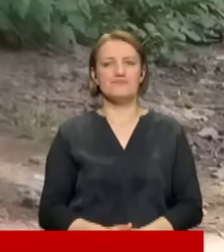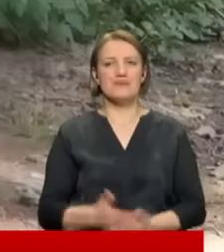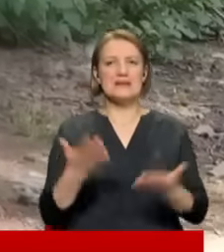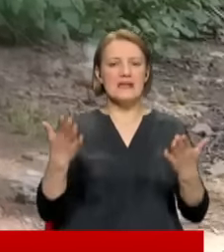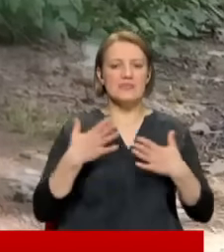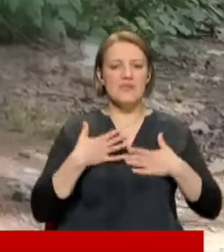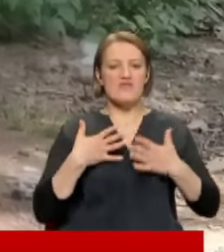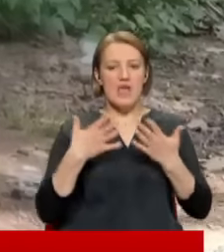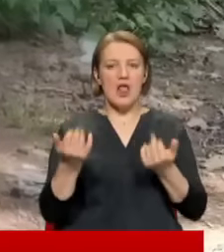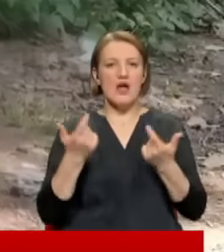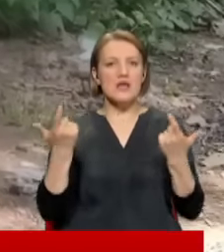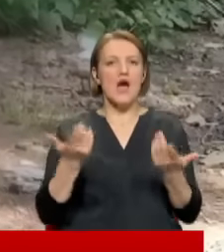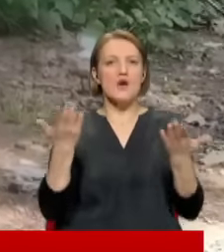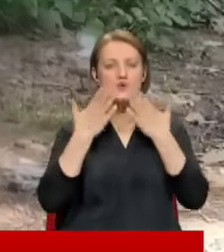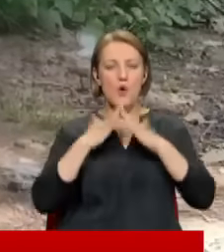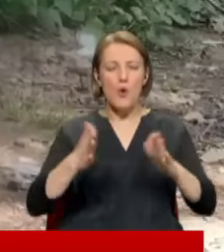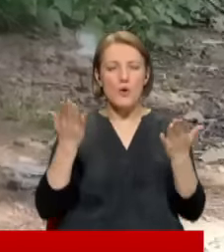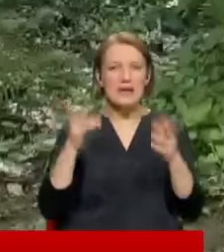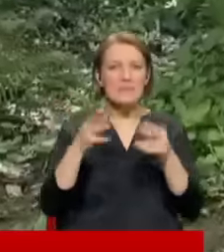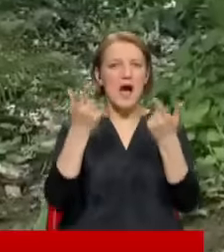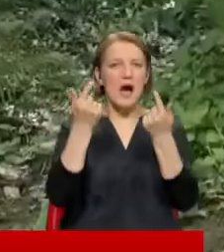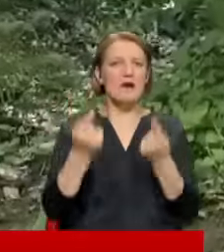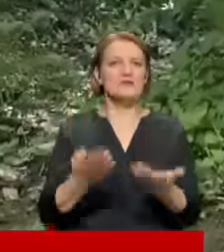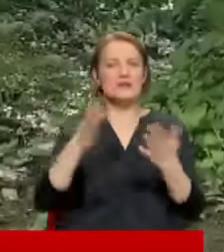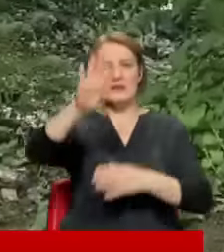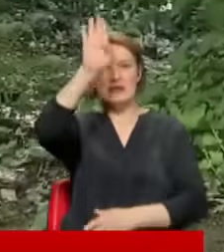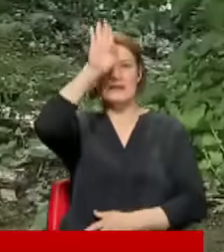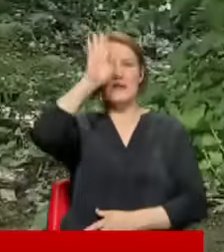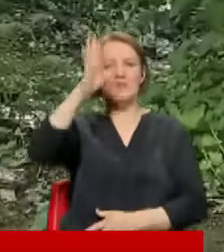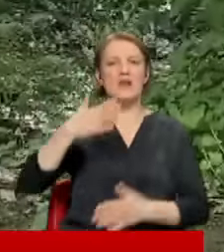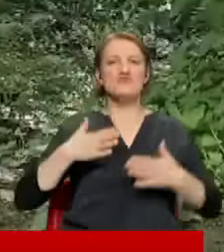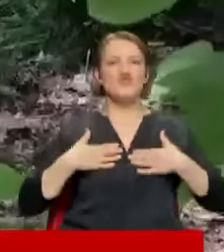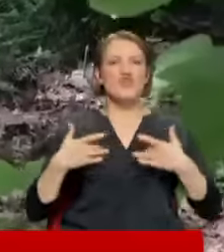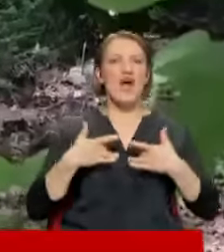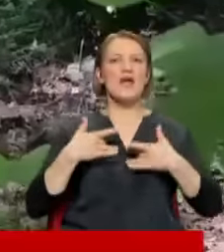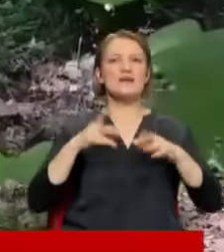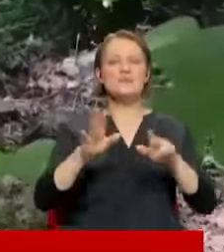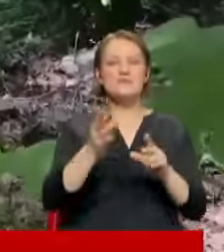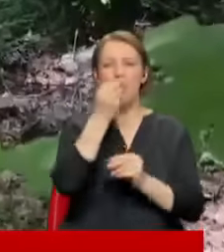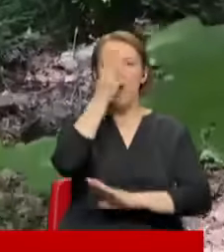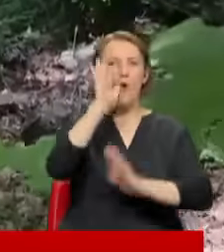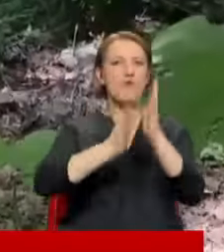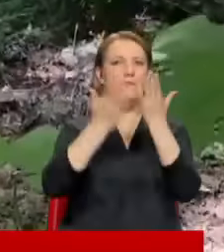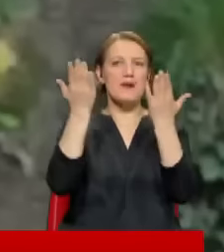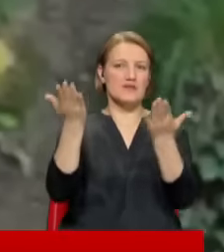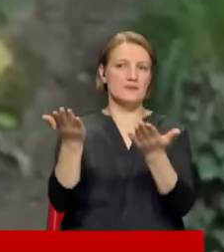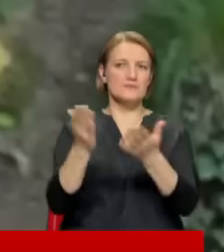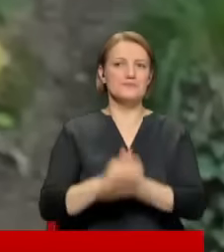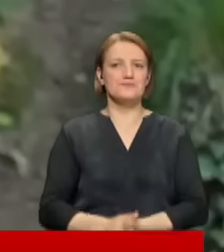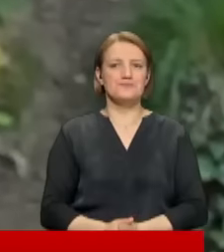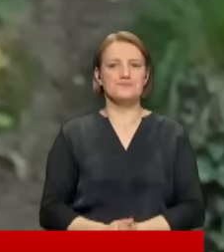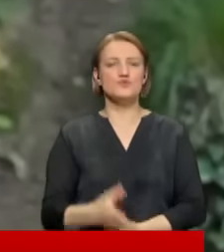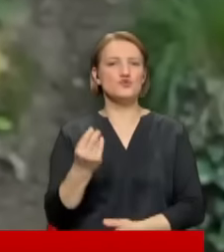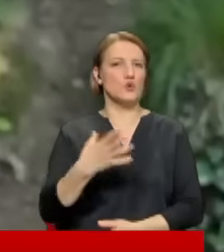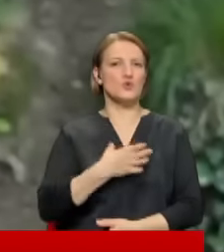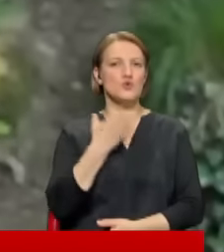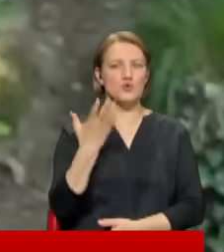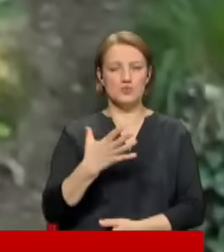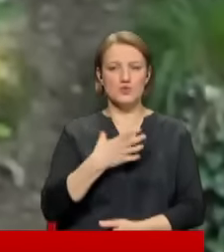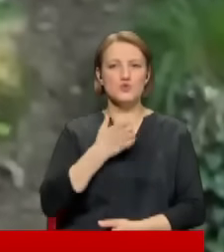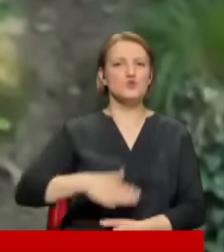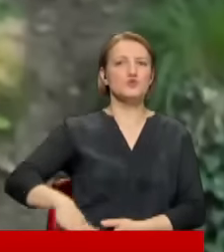Zaten nefes alacak yer yok denecek kadar azken işte İstanbul'un akciğerlerinde Belgrad Ormanı'nın hali. Çok üzgünüm.